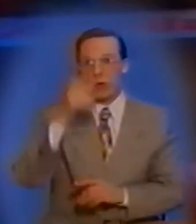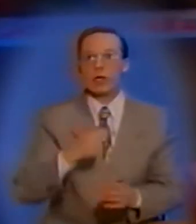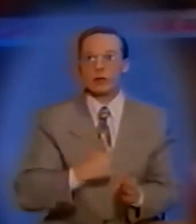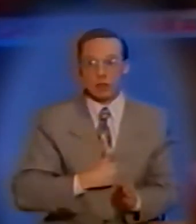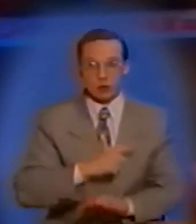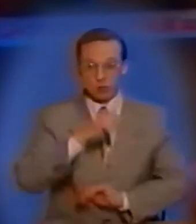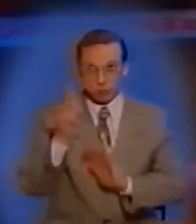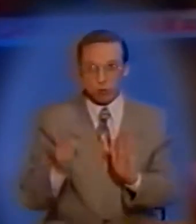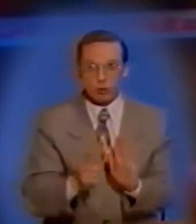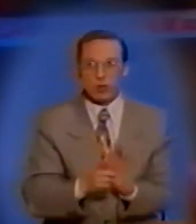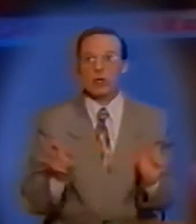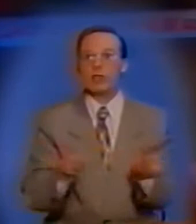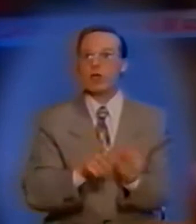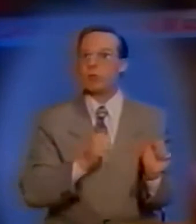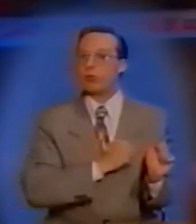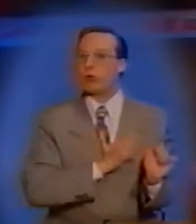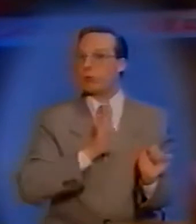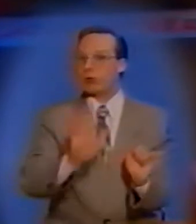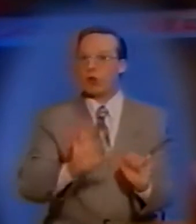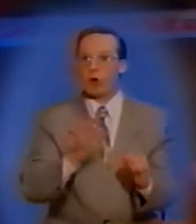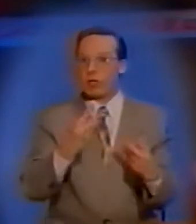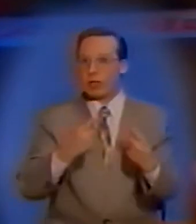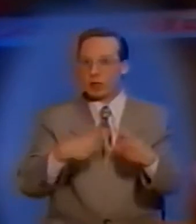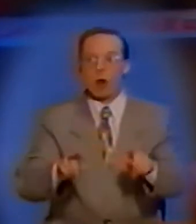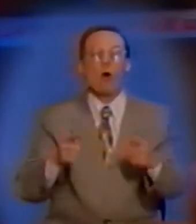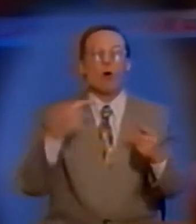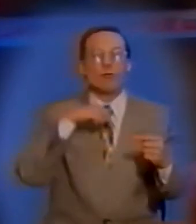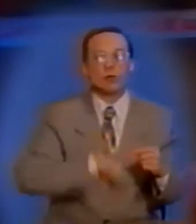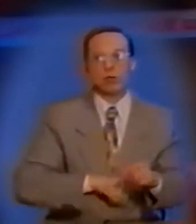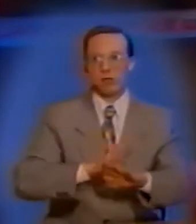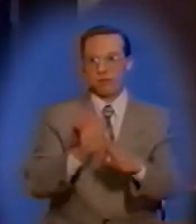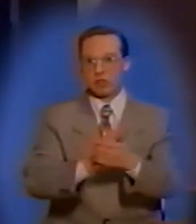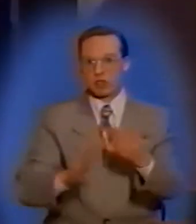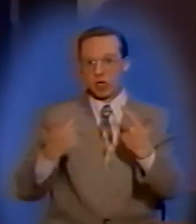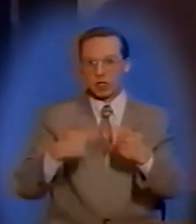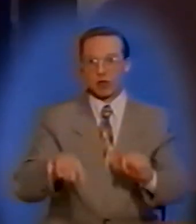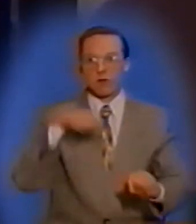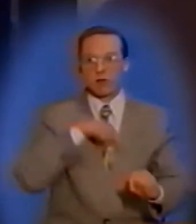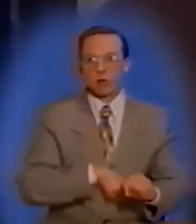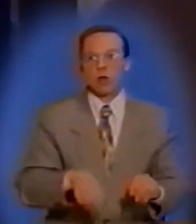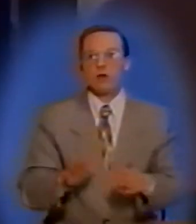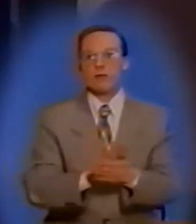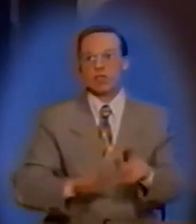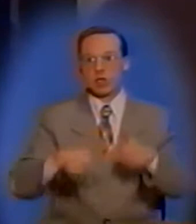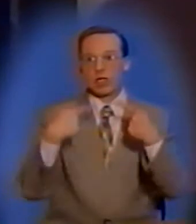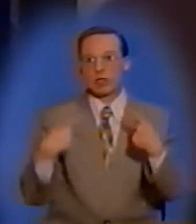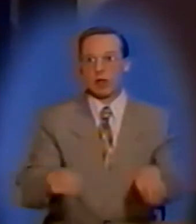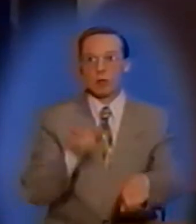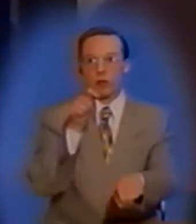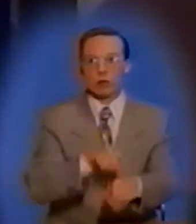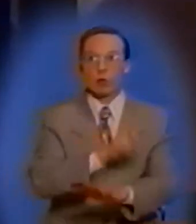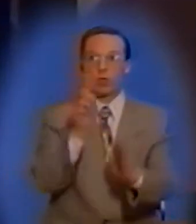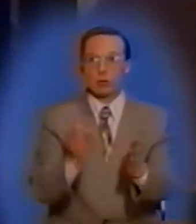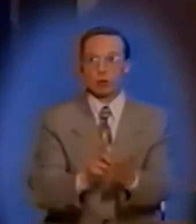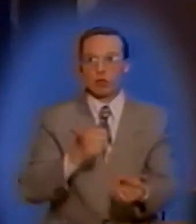būtent taip turi būti, o ne kitaip. O šito visai viduje kitaip. Aš visai viduje kitaip jutau. Ir būtent,